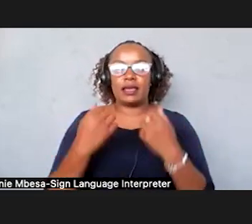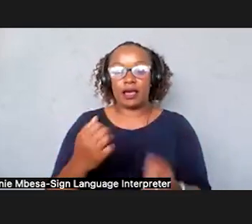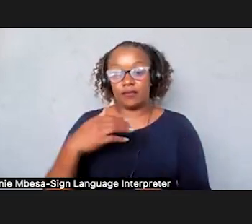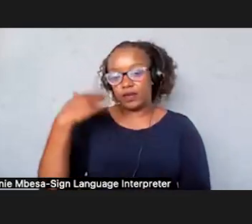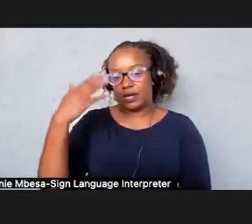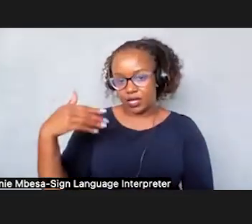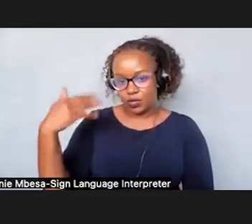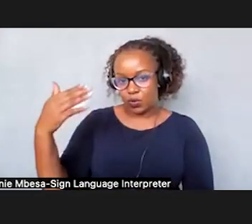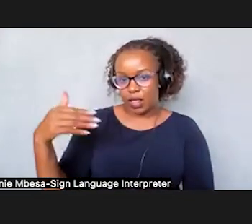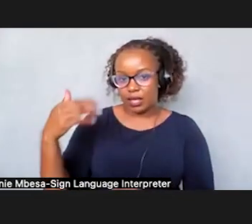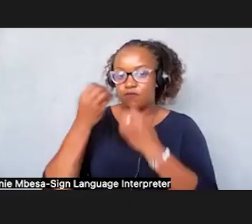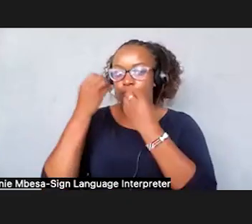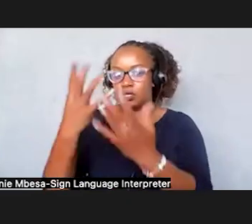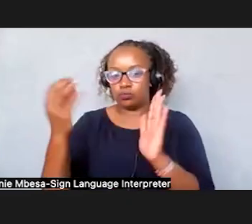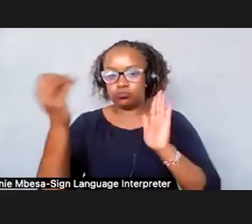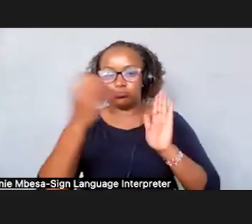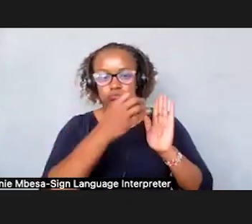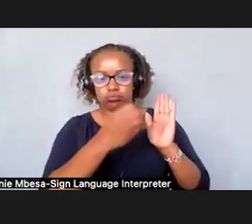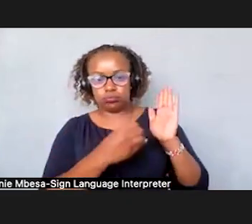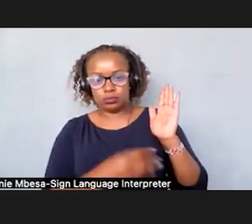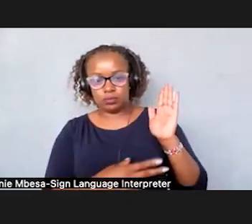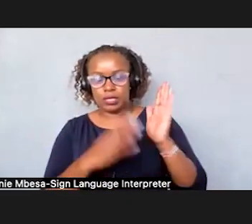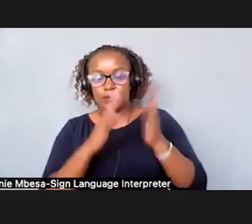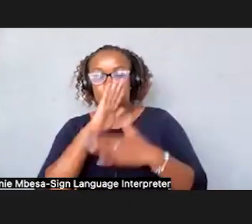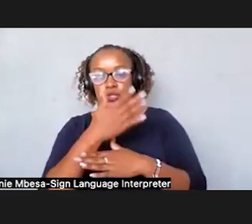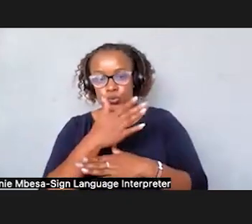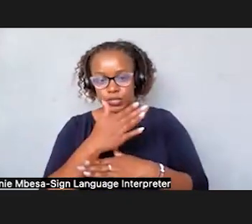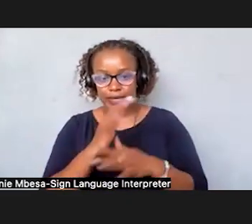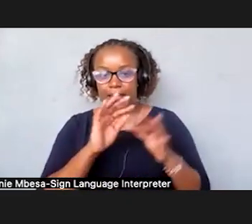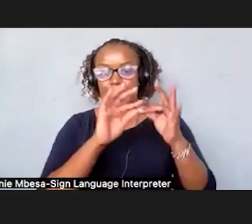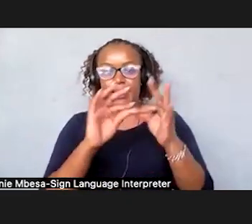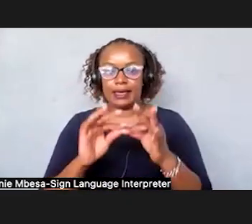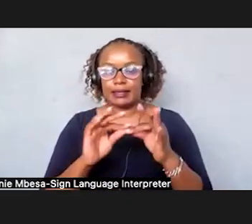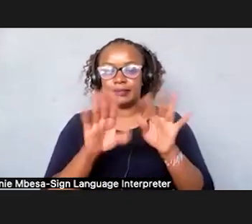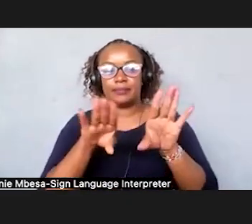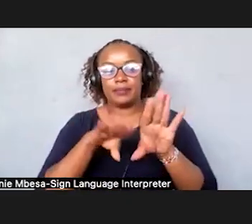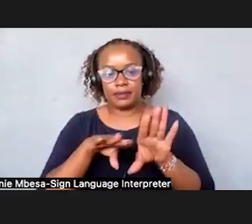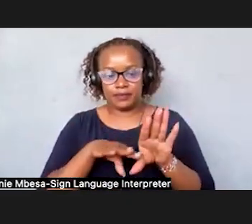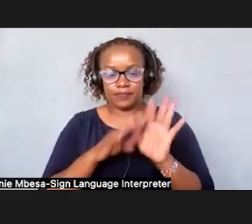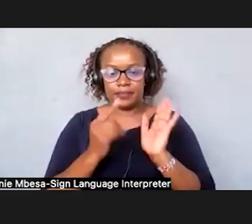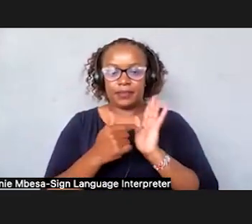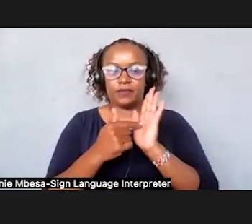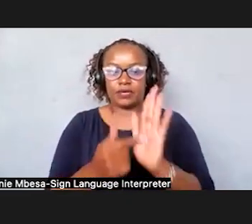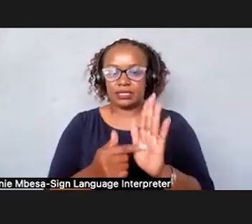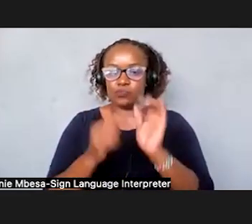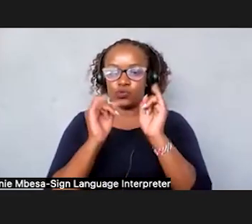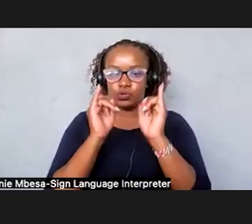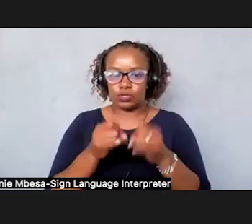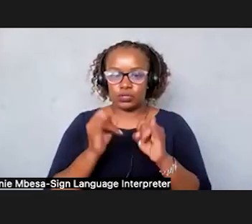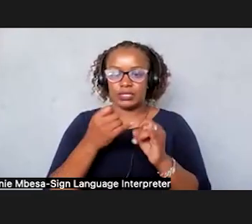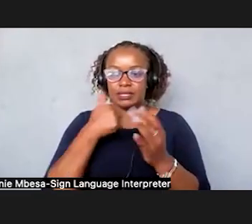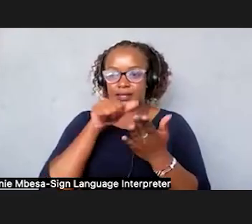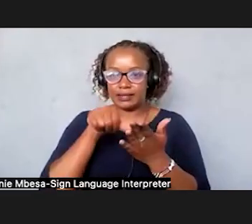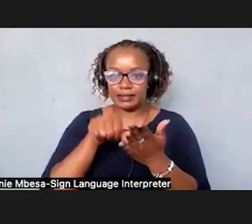ሜምበርስ processes between alliance members, ላይክ ኒውስ ሌተርስ ኤንድ ፖሊሲ such as ብሪፊንግ አንድ ላይ newsletters and policy briefings